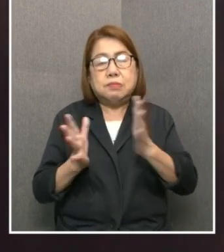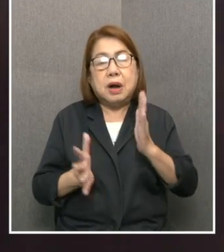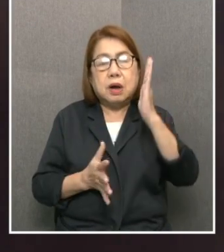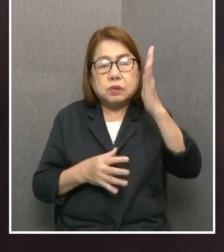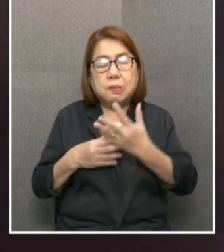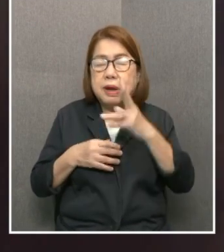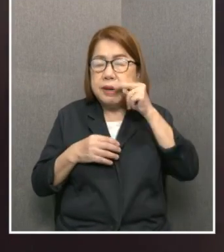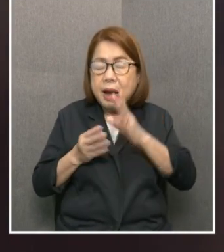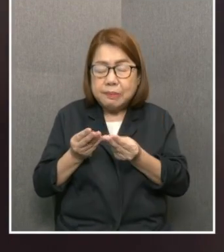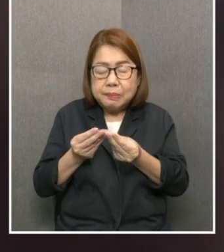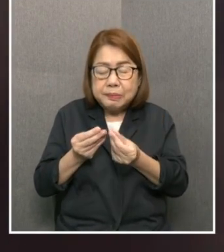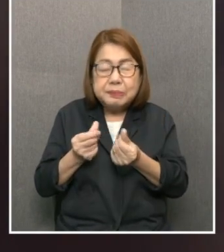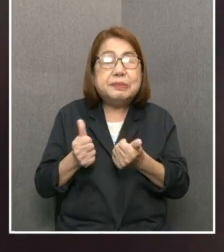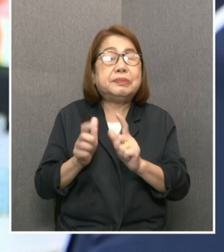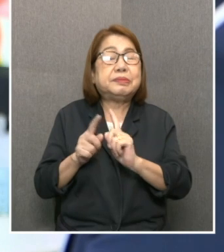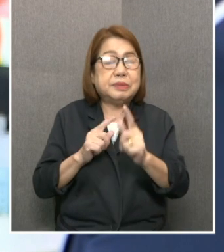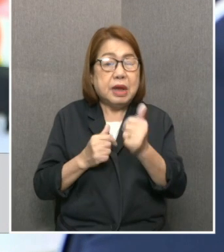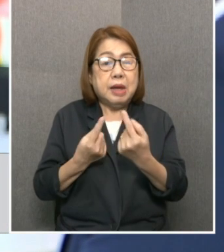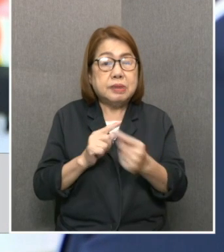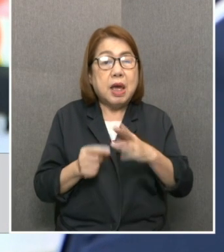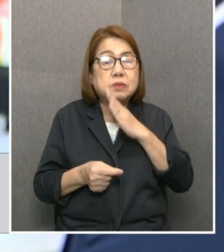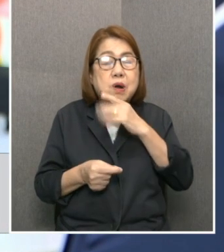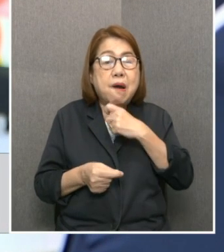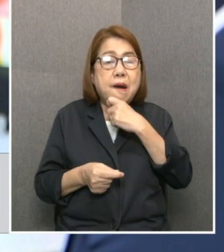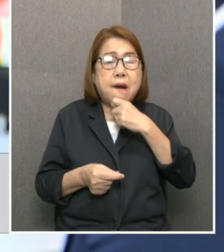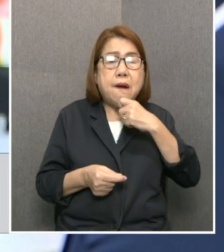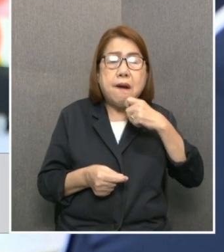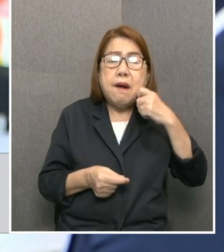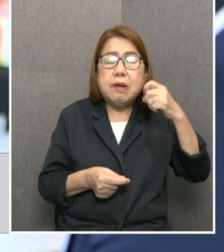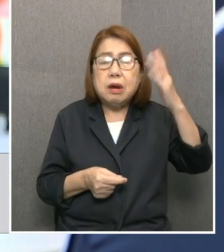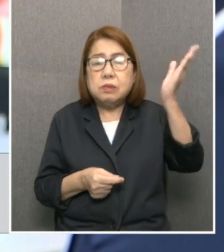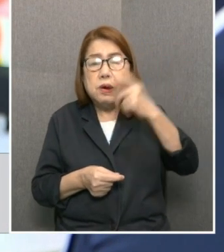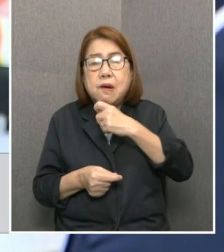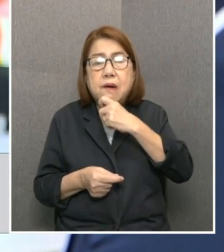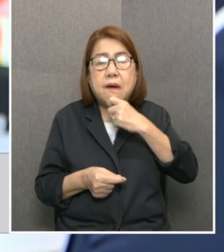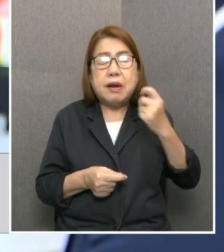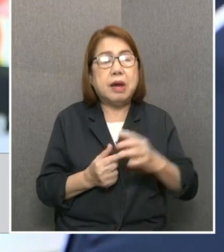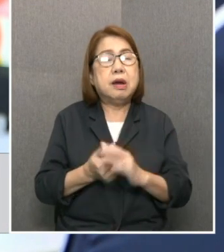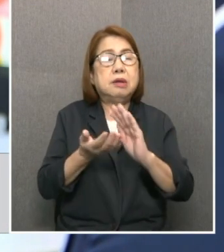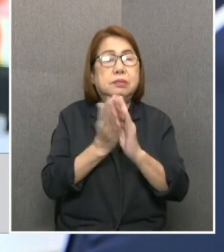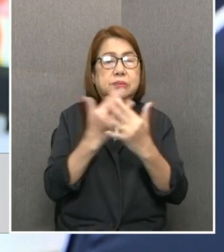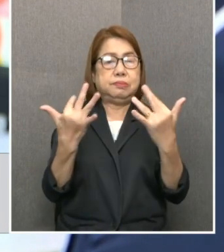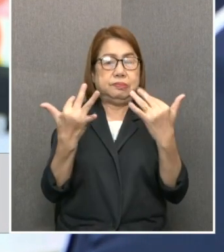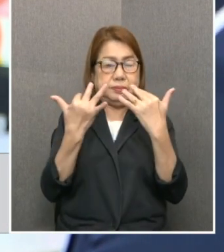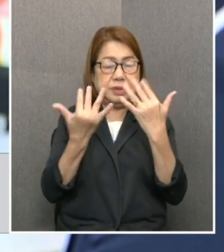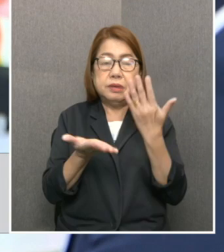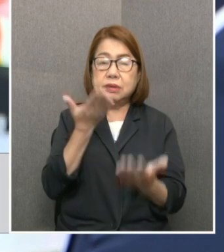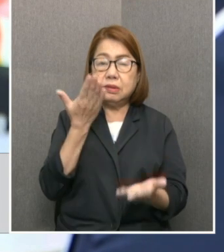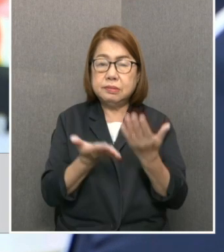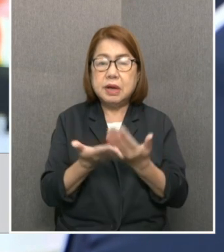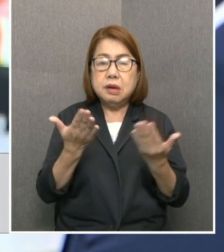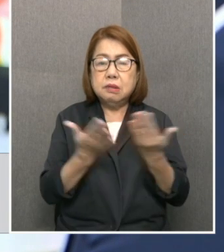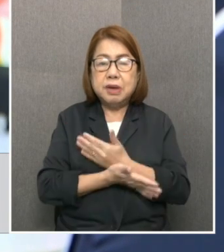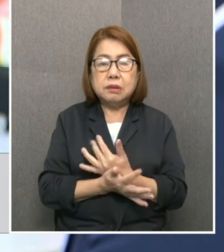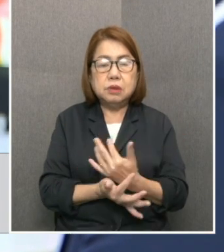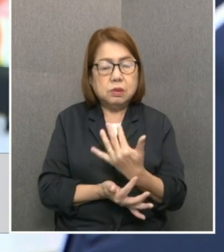ชื้นนะครับถ้าเกิดอากาศแห้งอาจจะใช้ humidifierเพื่อเพิ่มความชื้นในอากาศได้หรืออาจจะใช้วิธีการสูดไอน้ำก็